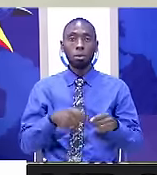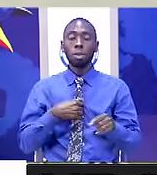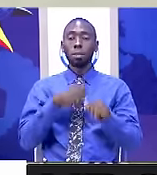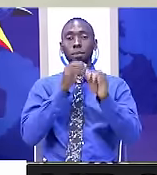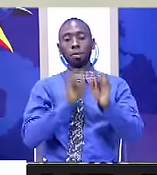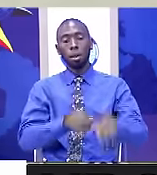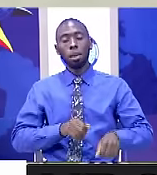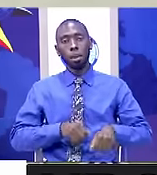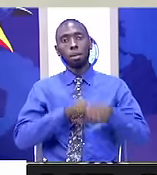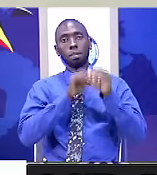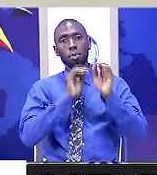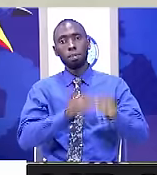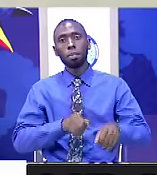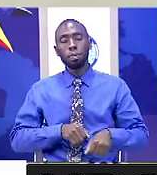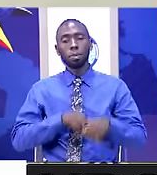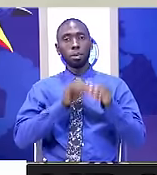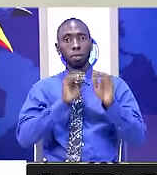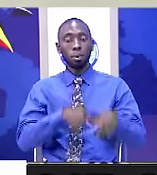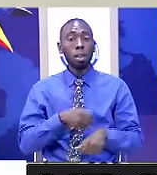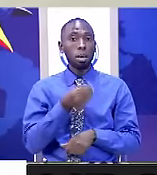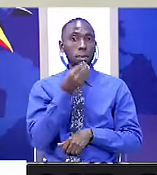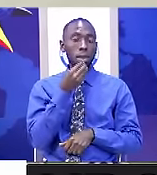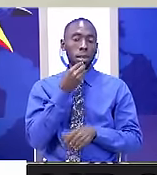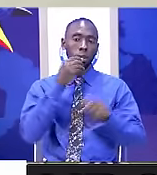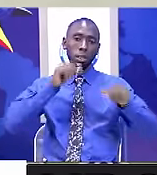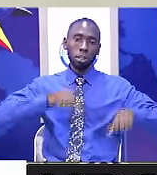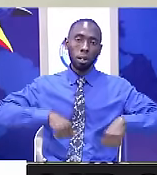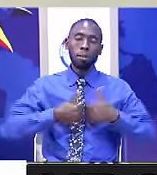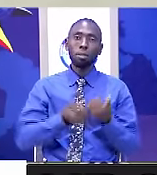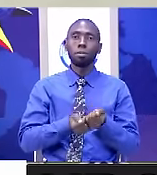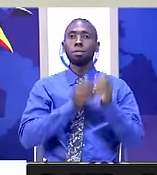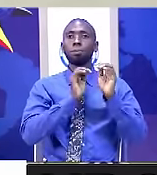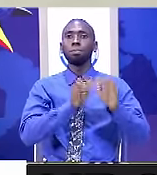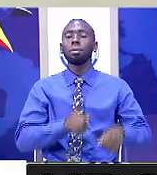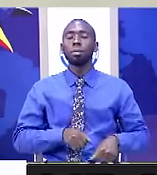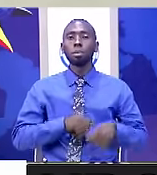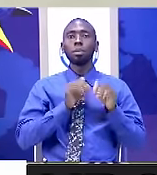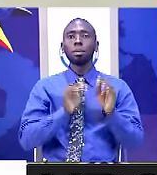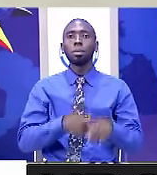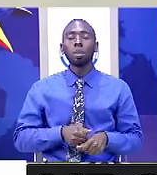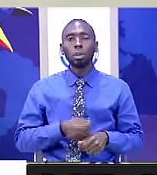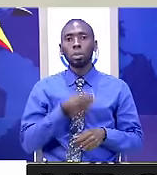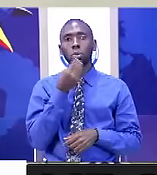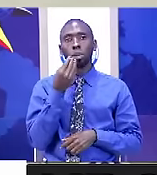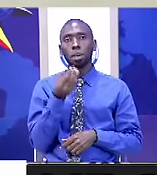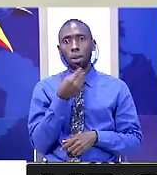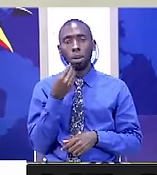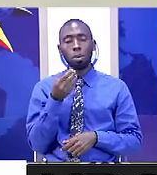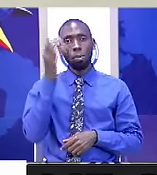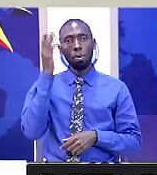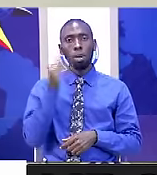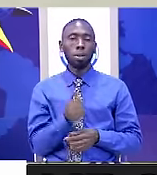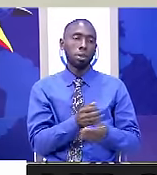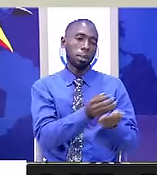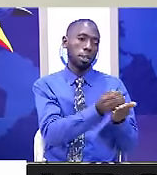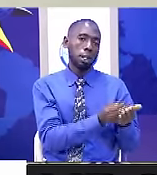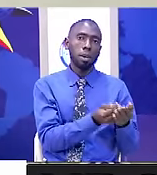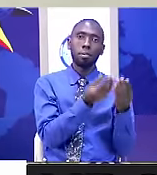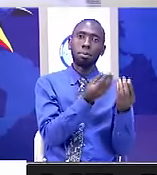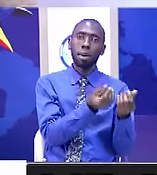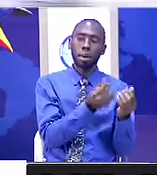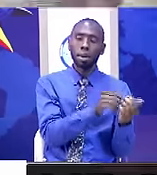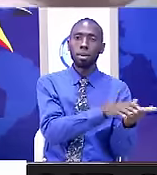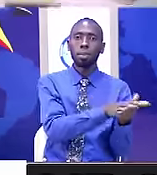nti era kati emmere tujja erimira gye tulya nekitusobozesa okuonya waka senti kituwele